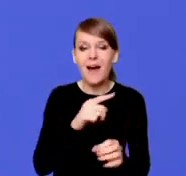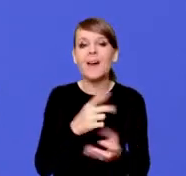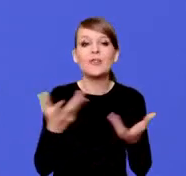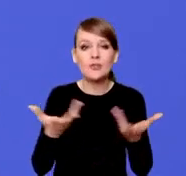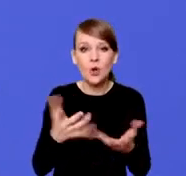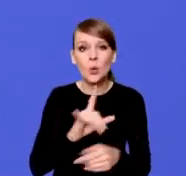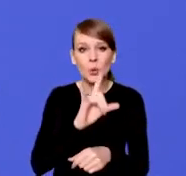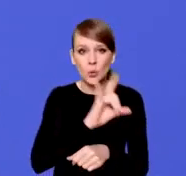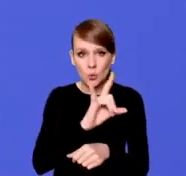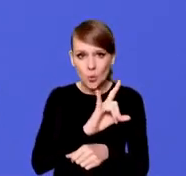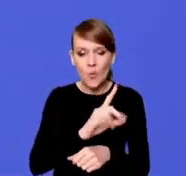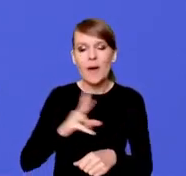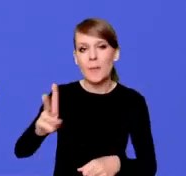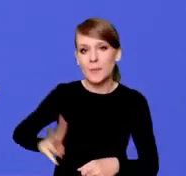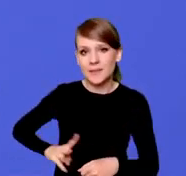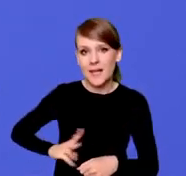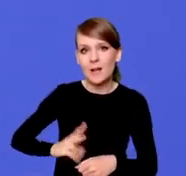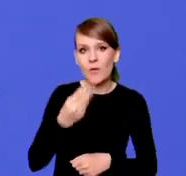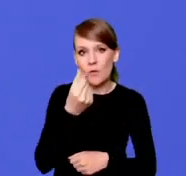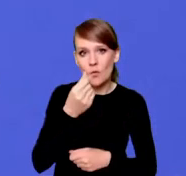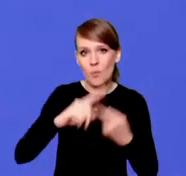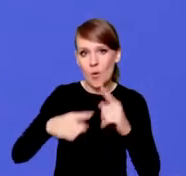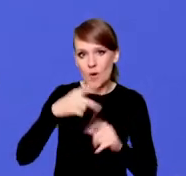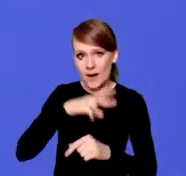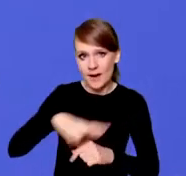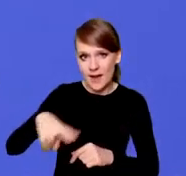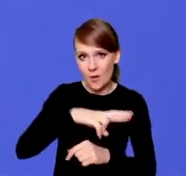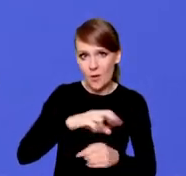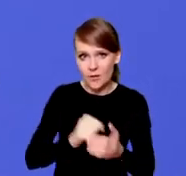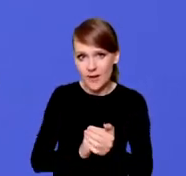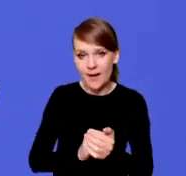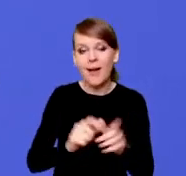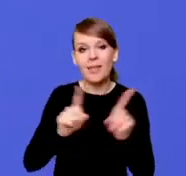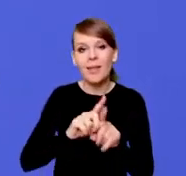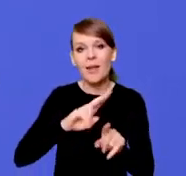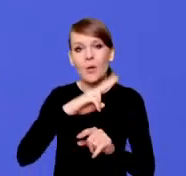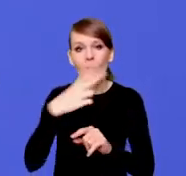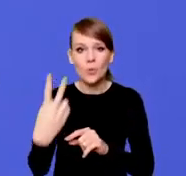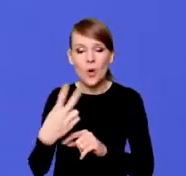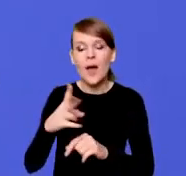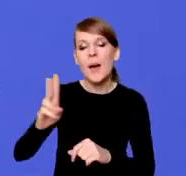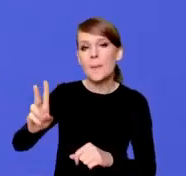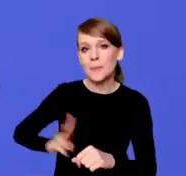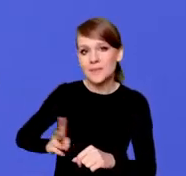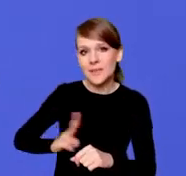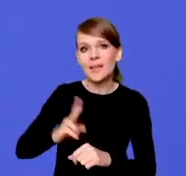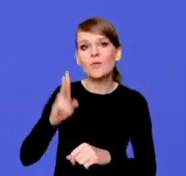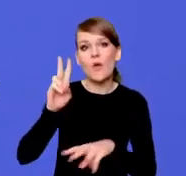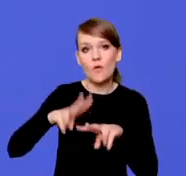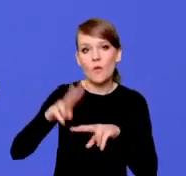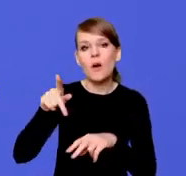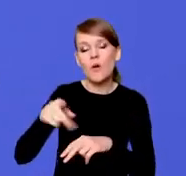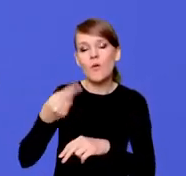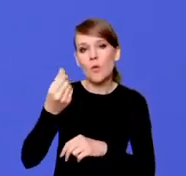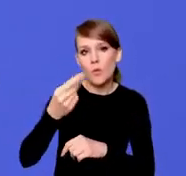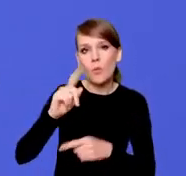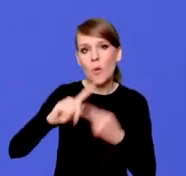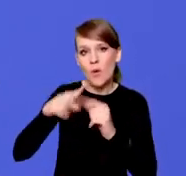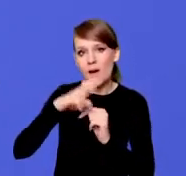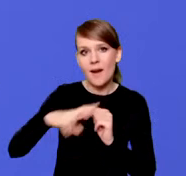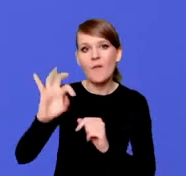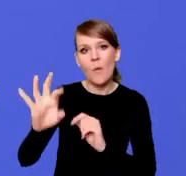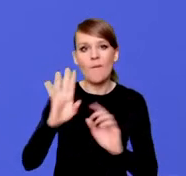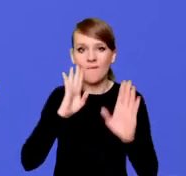Ministerstwa Funduszy i Polityki Regionalnej oraz też na fanpage'u Ministerstwa Funduszy i Polityki Regionalnej, czyli na